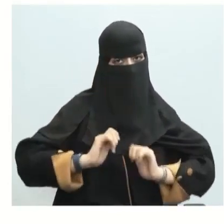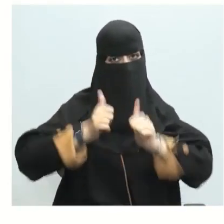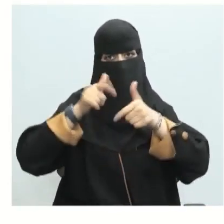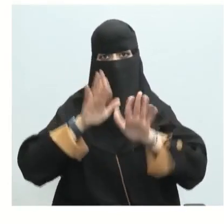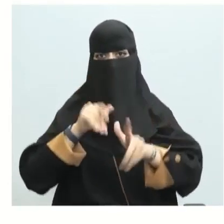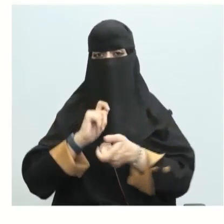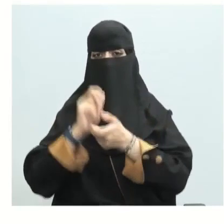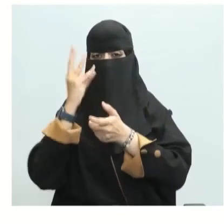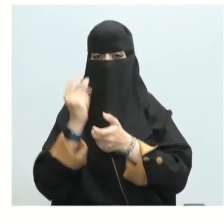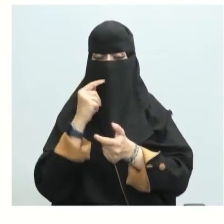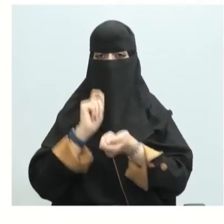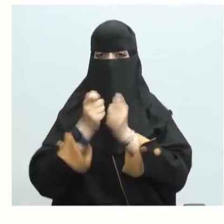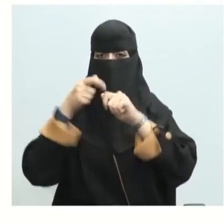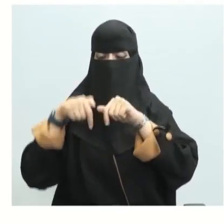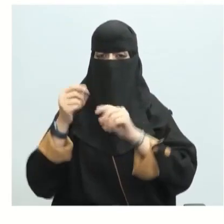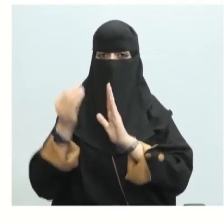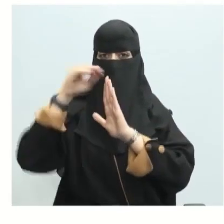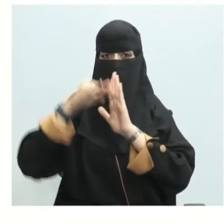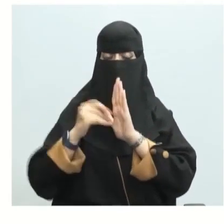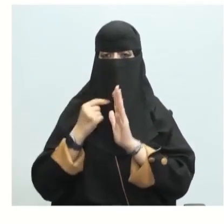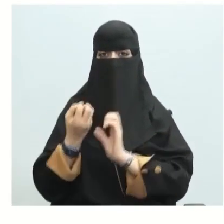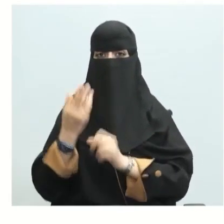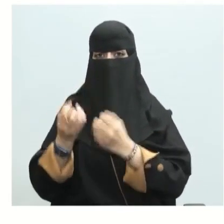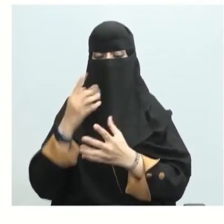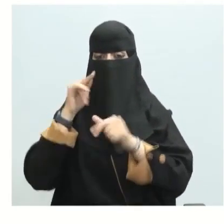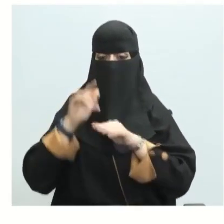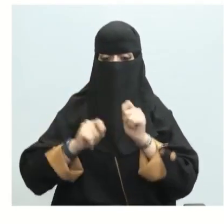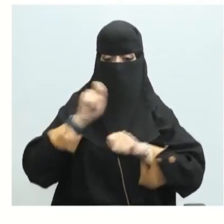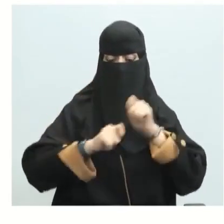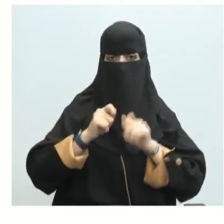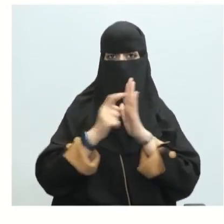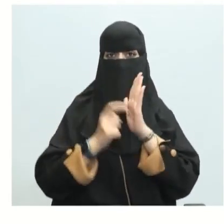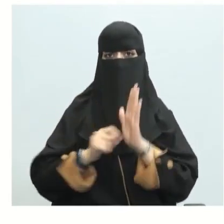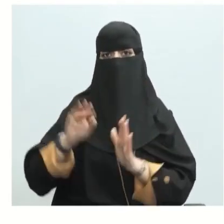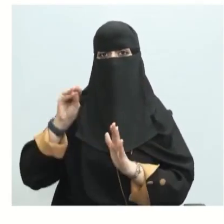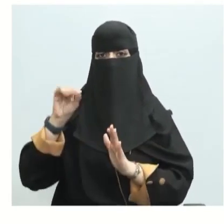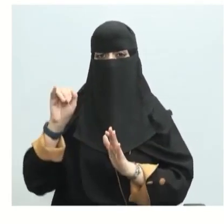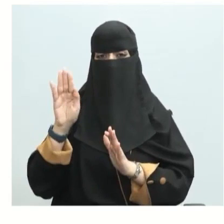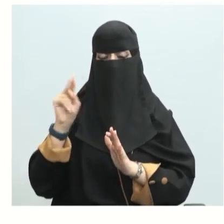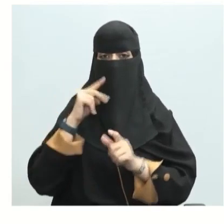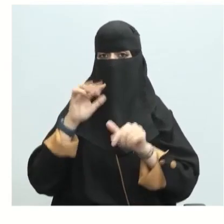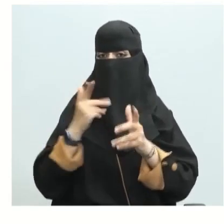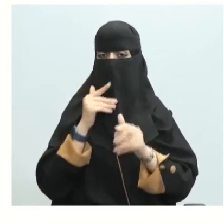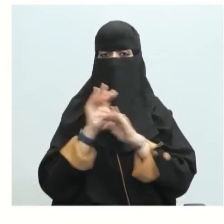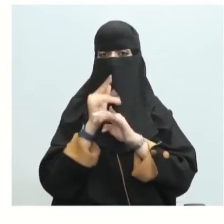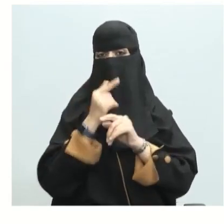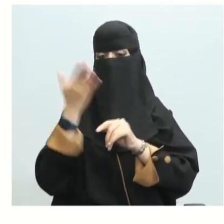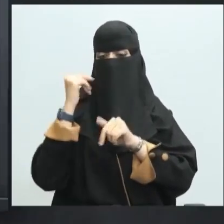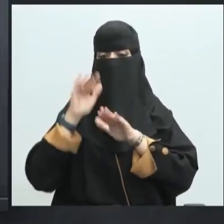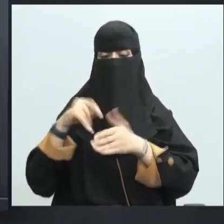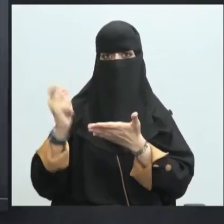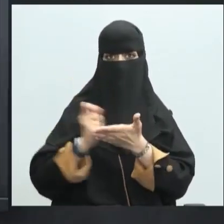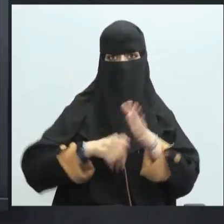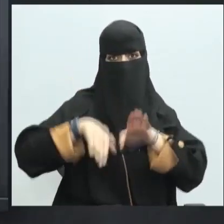المحتوى الحراري للتفاعلات باستعمال قانون هس باذن الله سنتعرف عليه اليوم ماذا تعلمنا في الحصه الماضيه تعلمنا